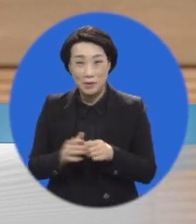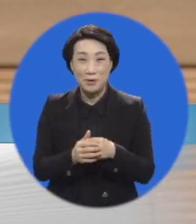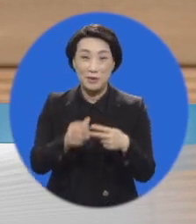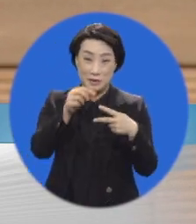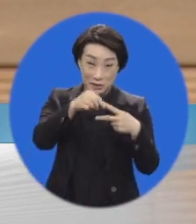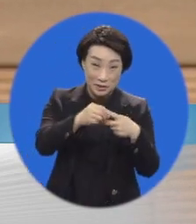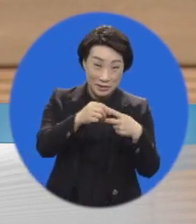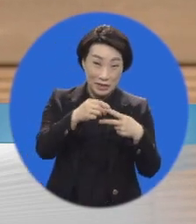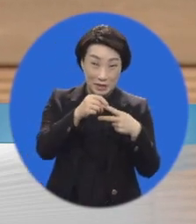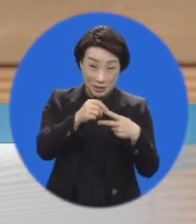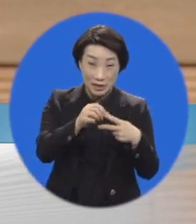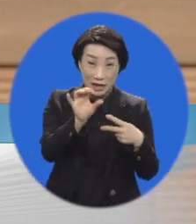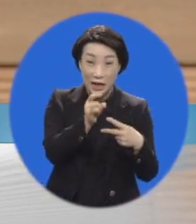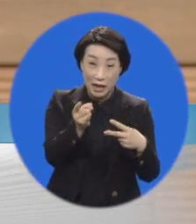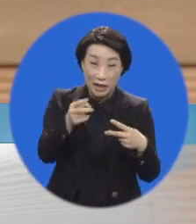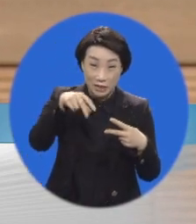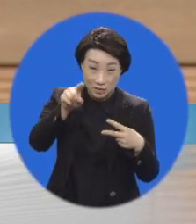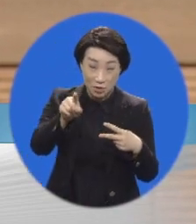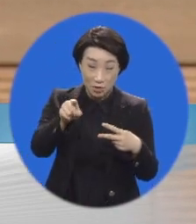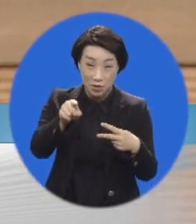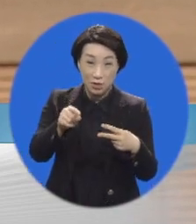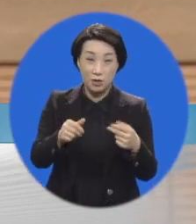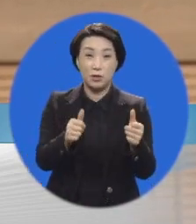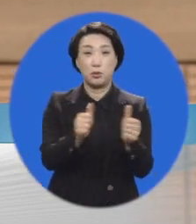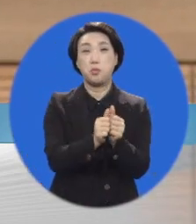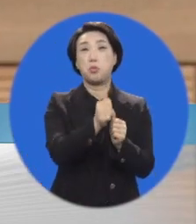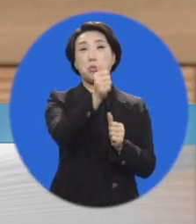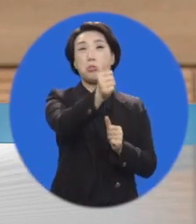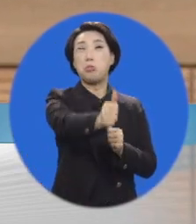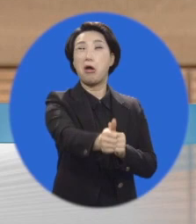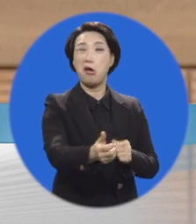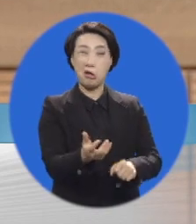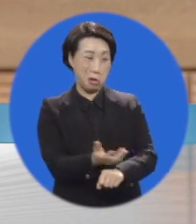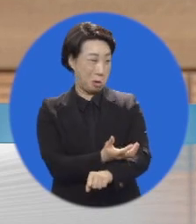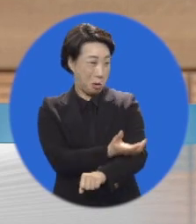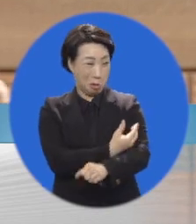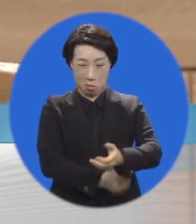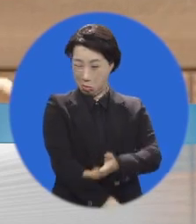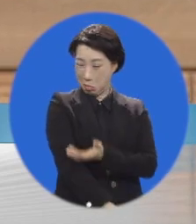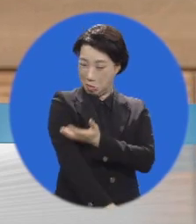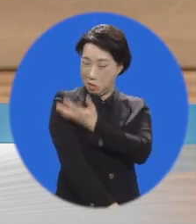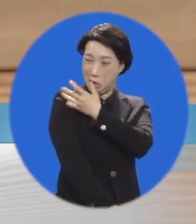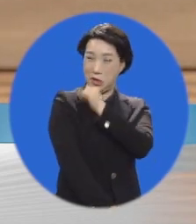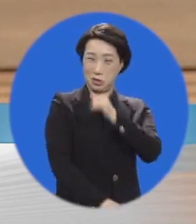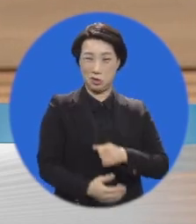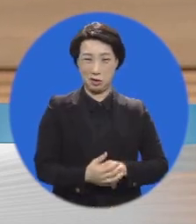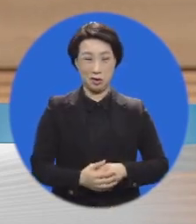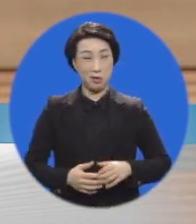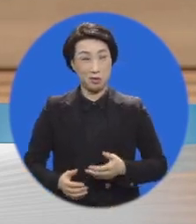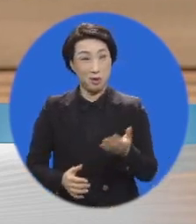에서는 사내답게 막 털이 숭개숭개 나고 막